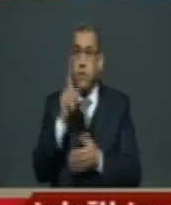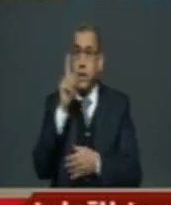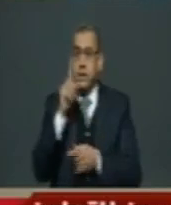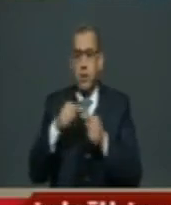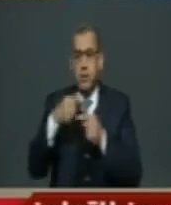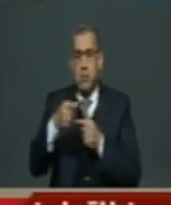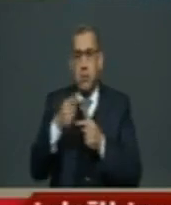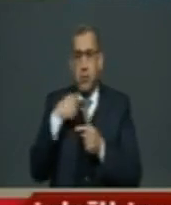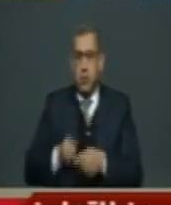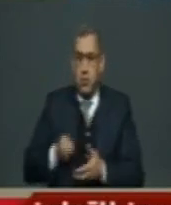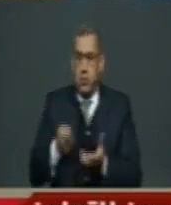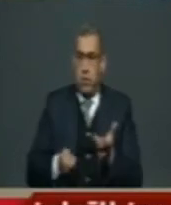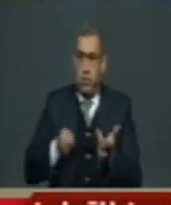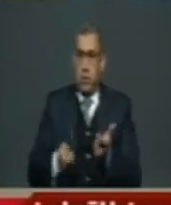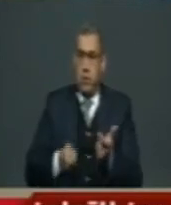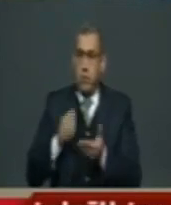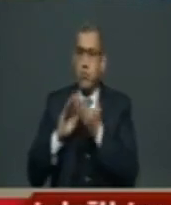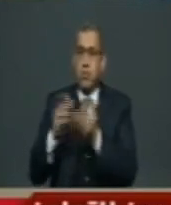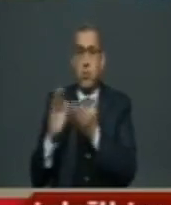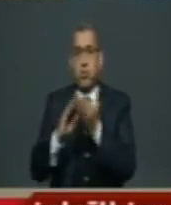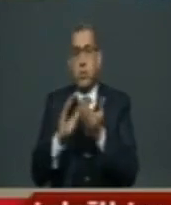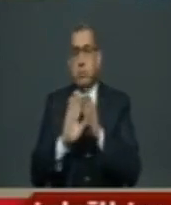كلها عن حاجات خدمات.